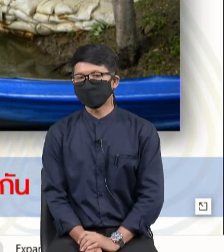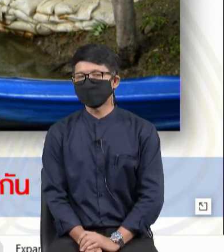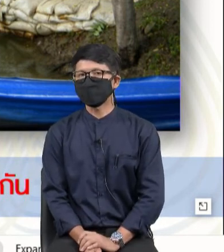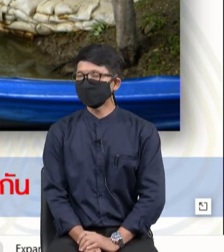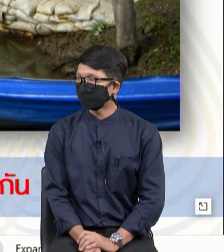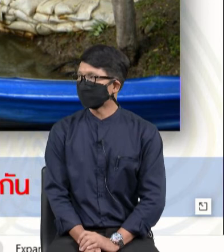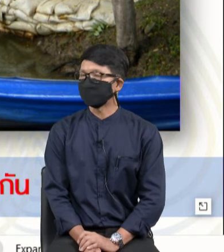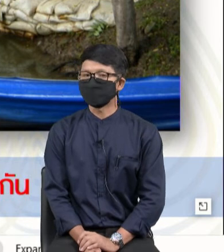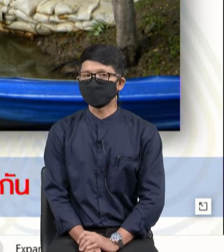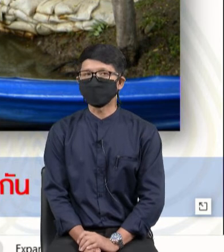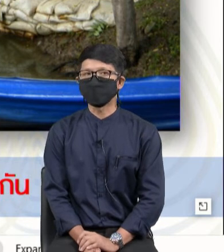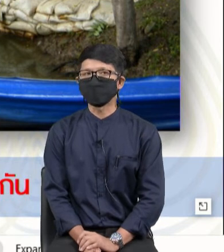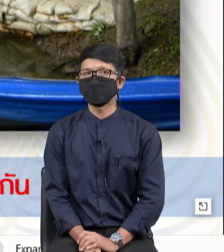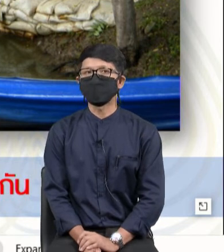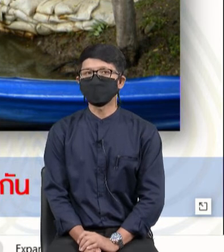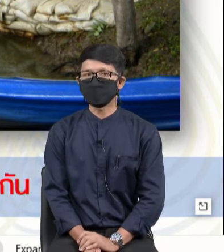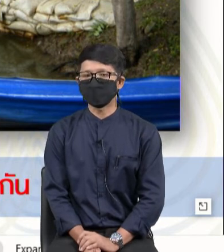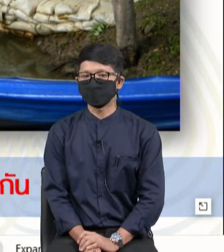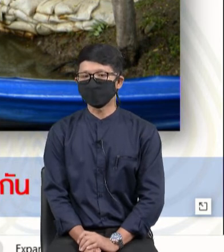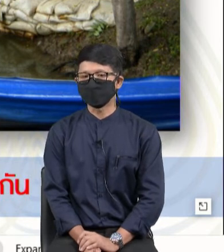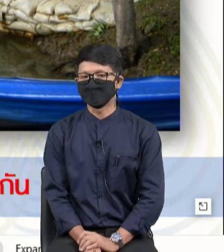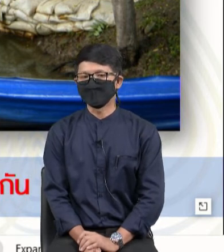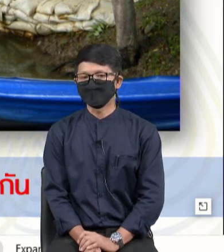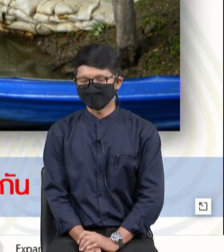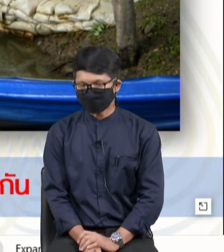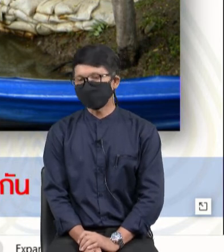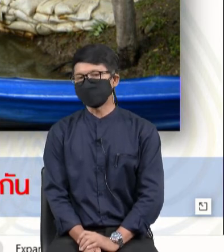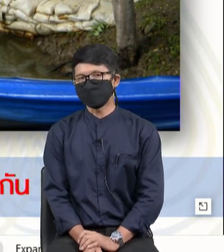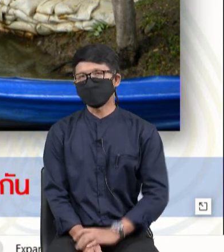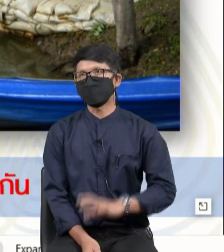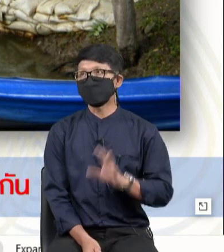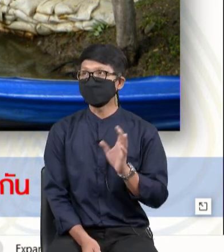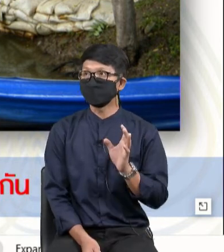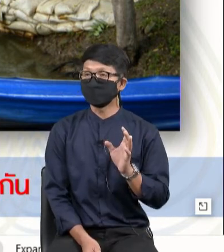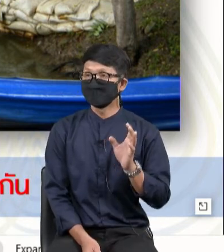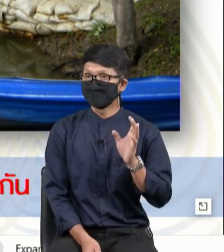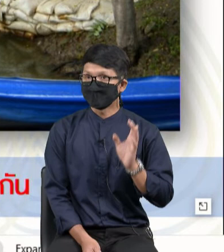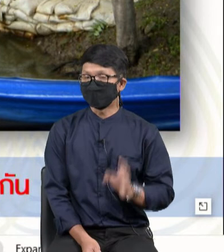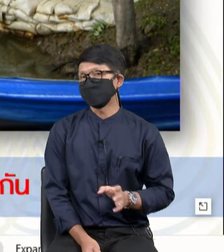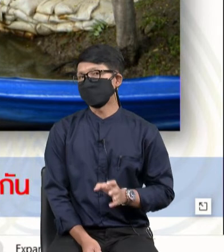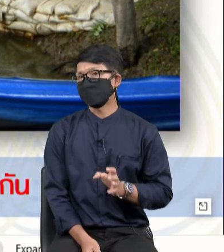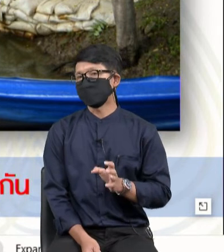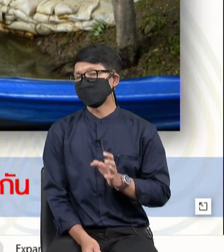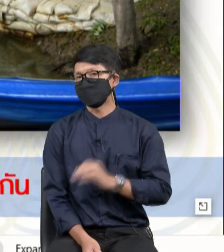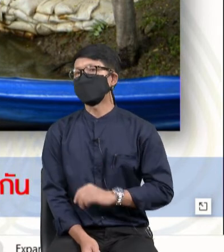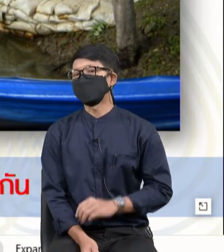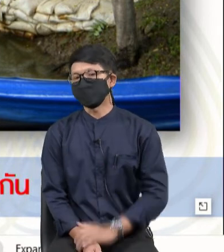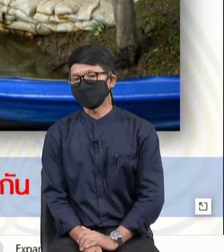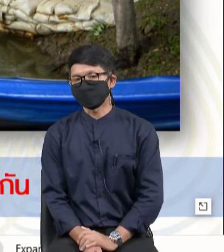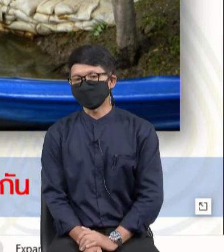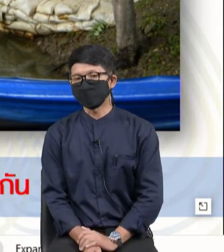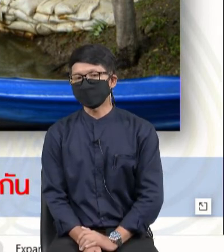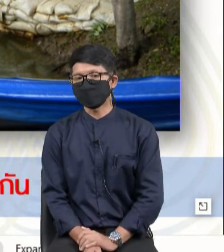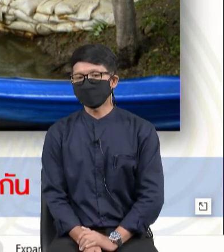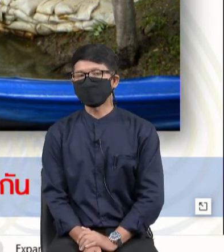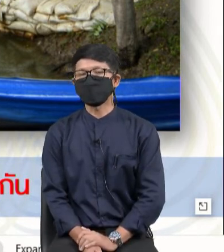งที่เป็นต้นโพอยู่ตรงศาลาป้ายรอรถเมย์นะครับ ประตู3นะ ใช่ๆอยู่ระหว่างประตู2กับประตู3นะครับอาจ